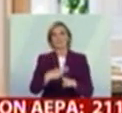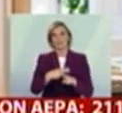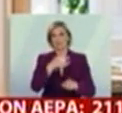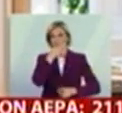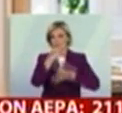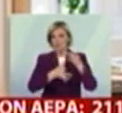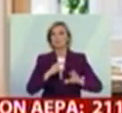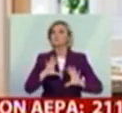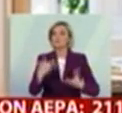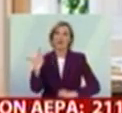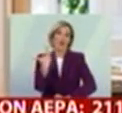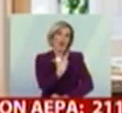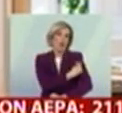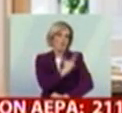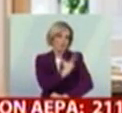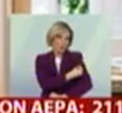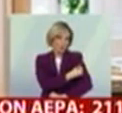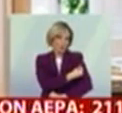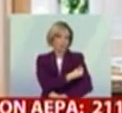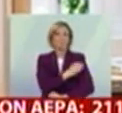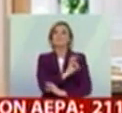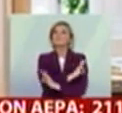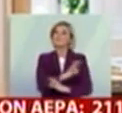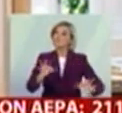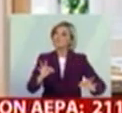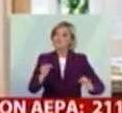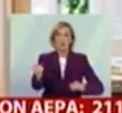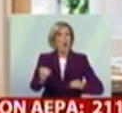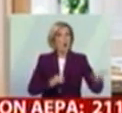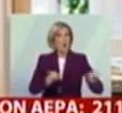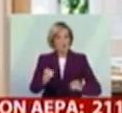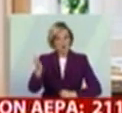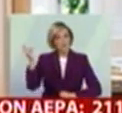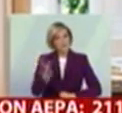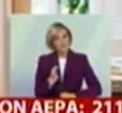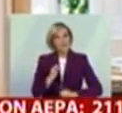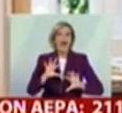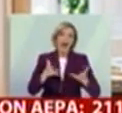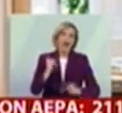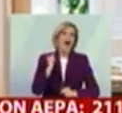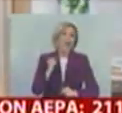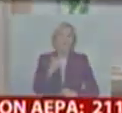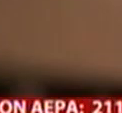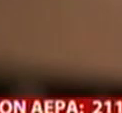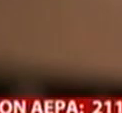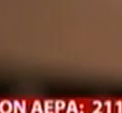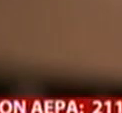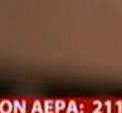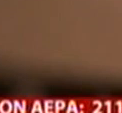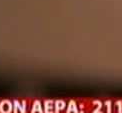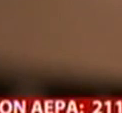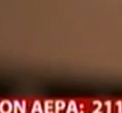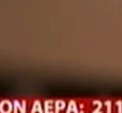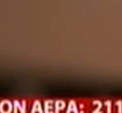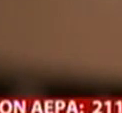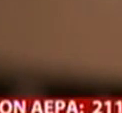αυτά δεν υπάρχει περίπτωση να τα πληρώσω. Δεν μπορώ να τα πληρώσω. Θέλω δύο πράγματα από αυτά που θα πει σήμερα ο Πρωθυπουργός. Καταρχήν